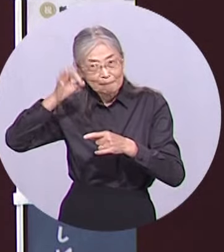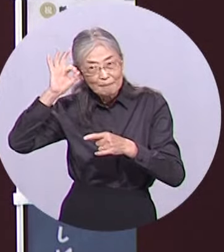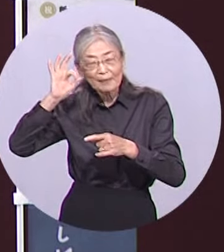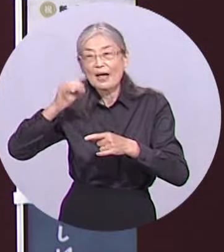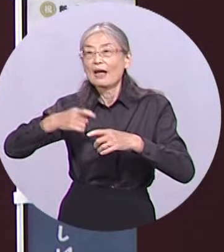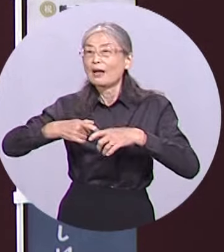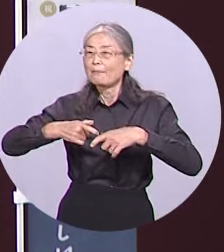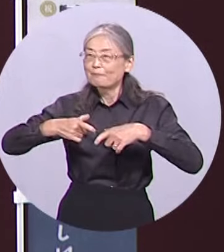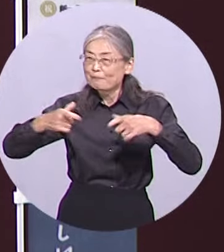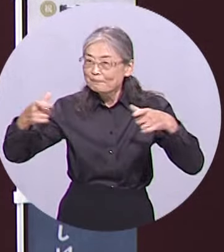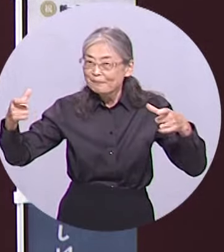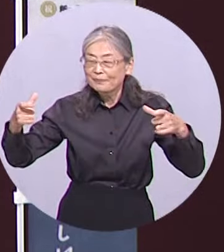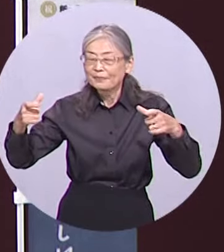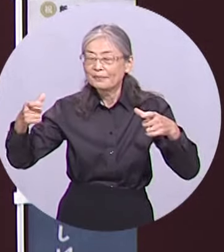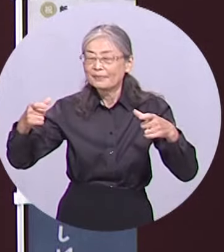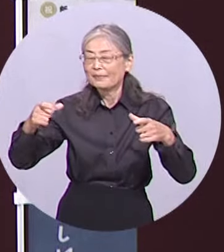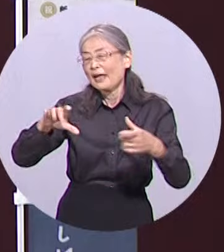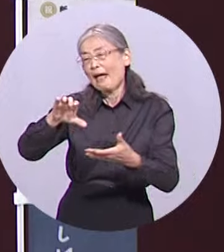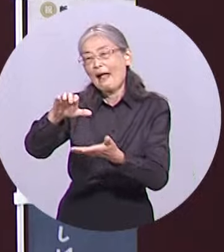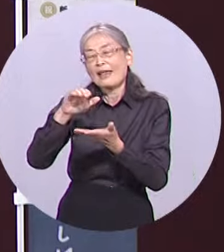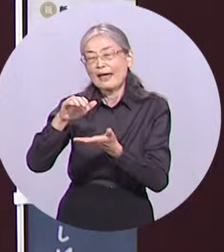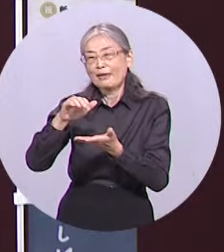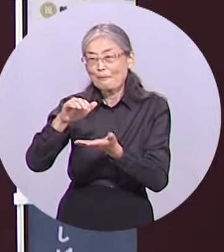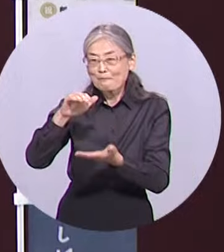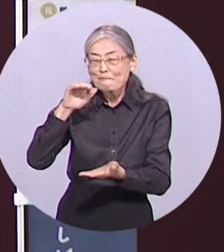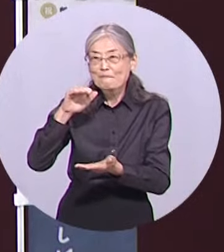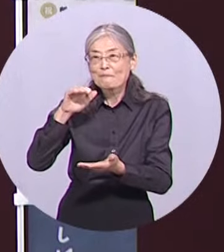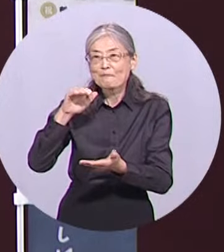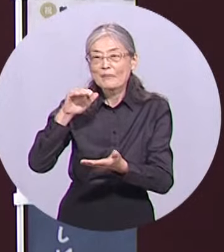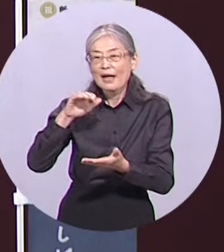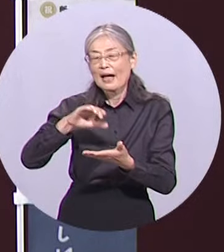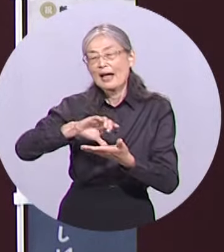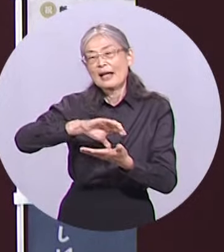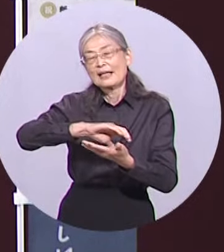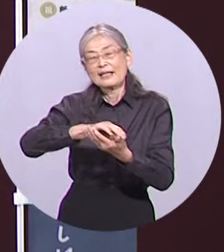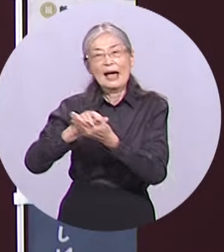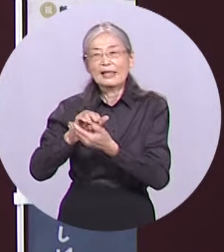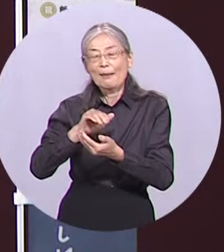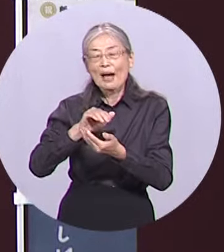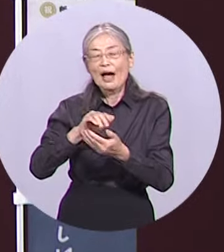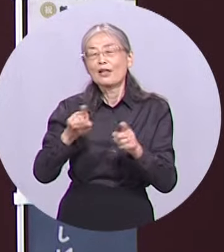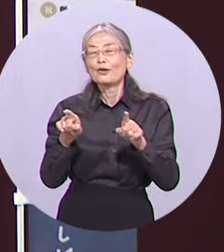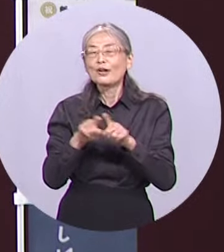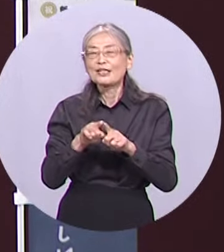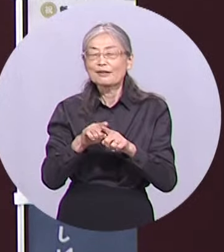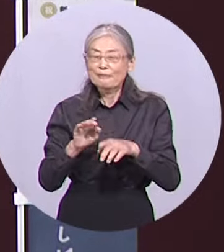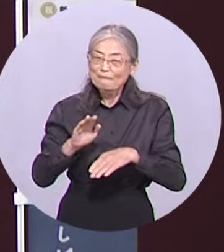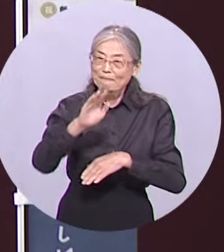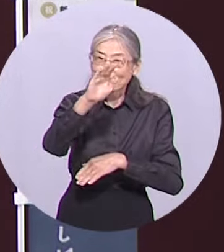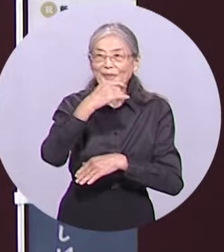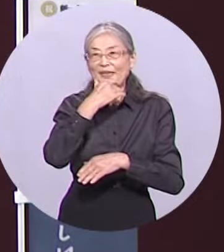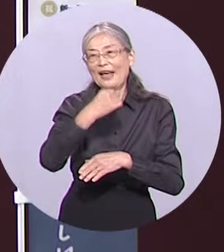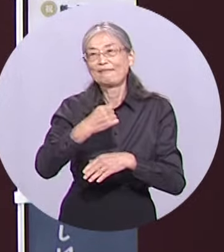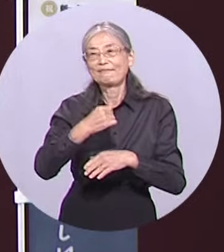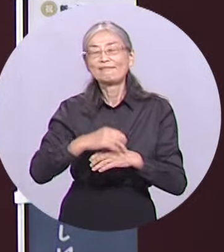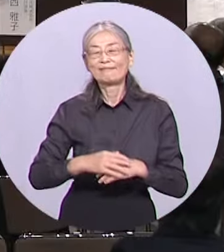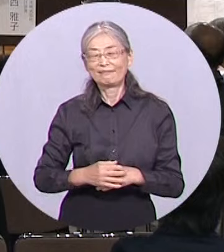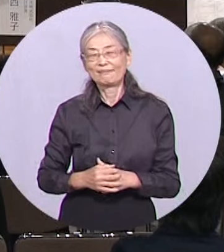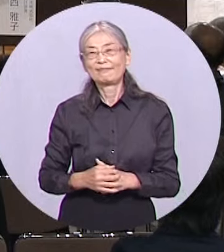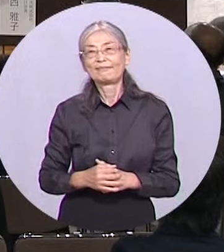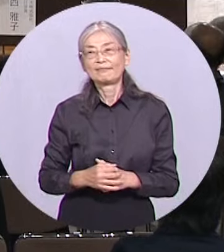ような利益を作り出し、地元埼玉と共に持続的に発展していきたい、まあ、このように展望を持っております